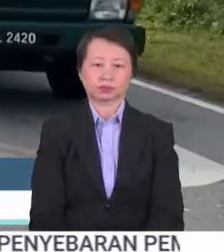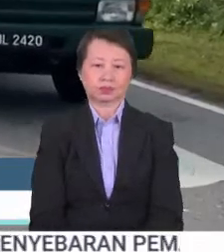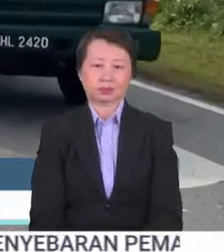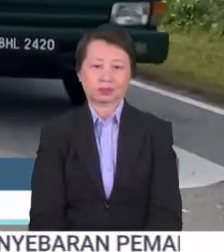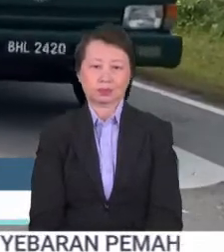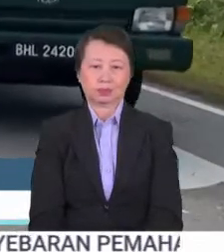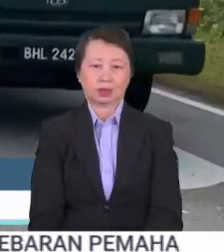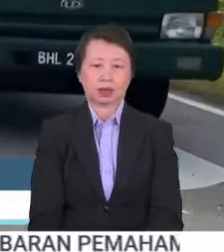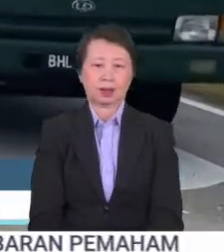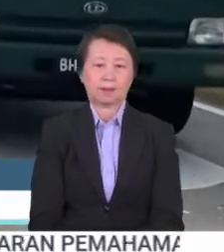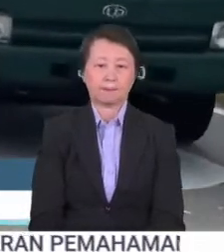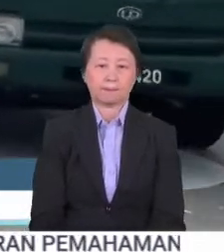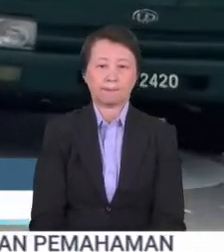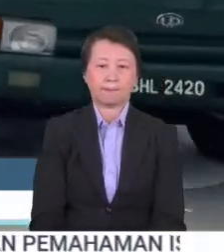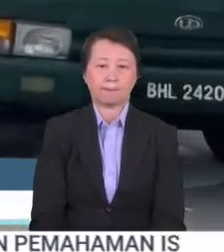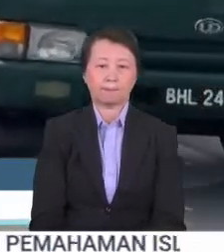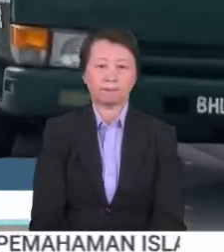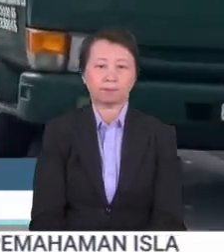2010